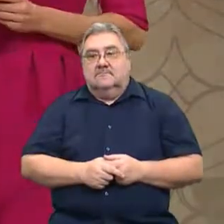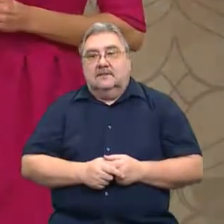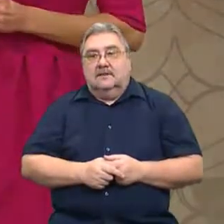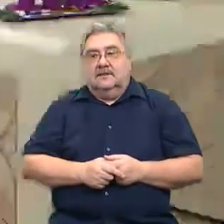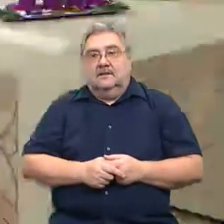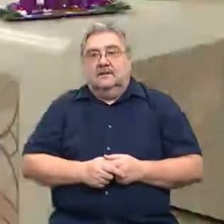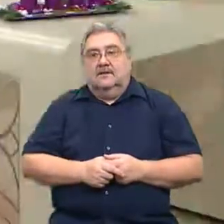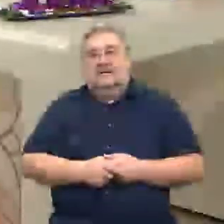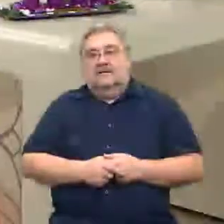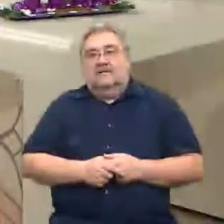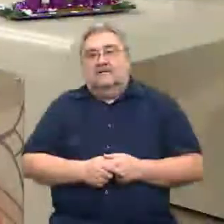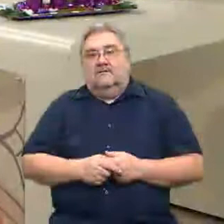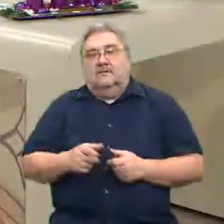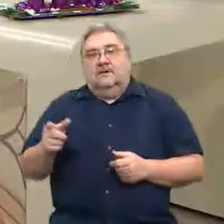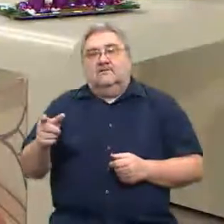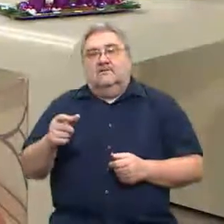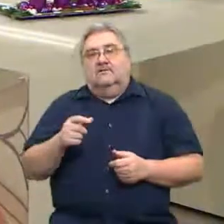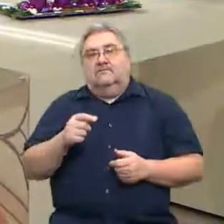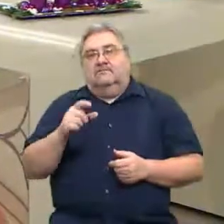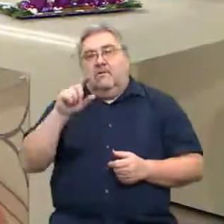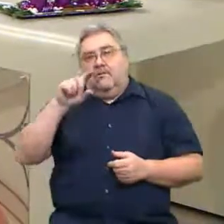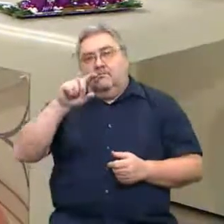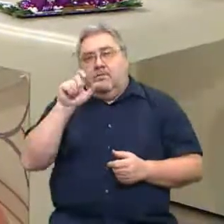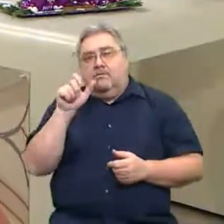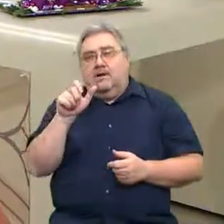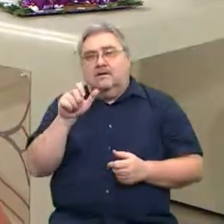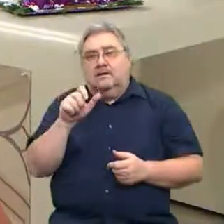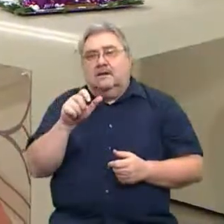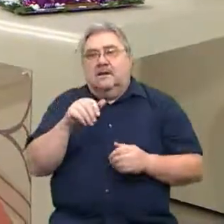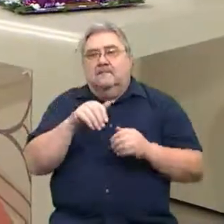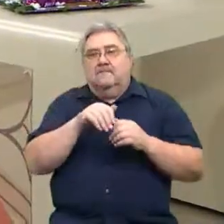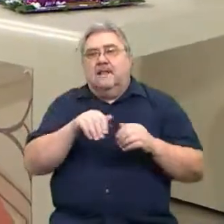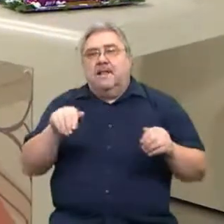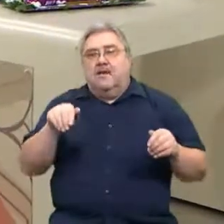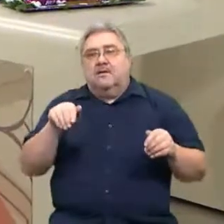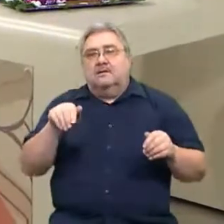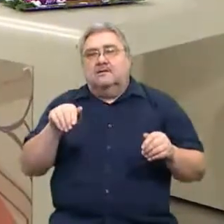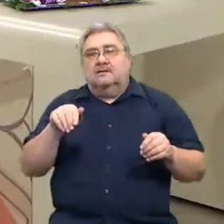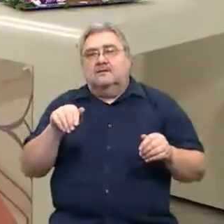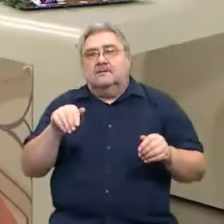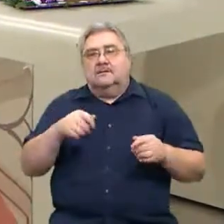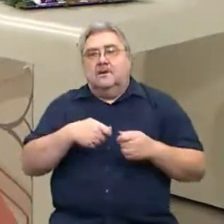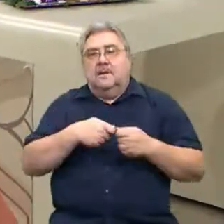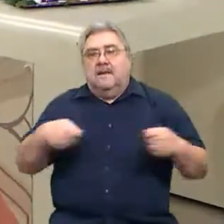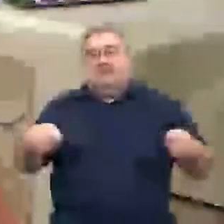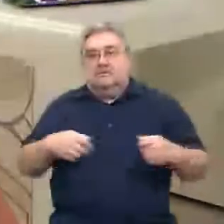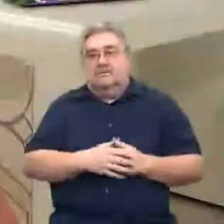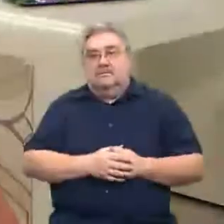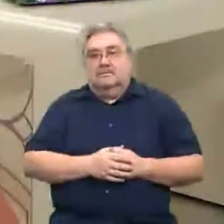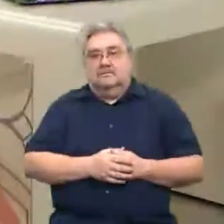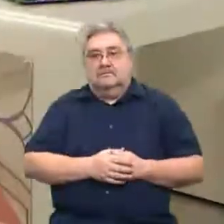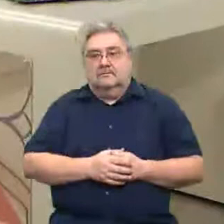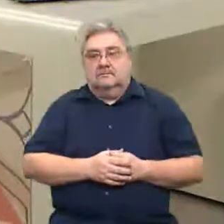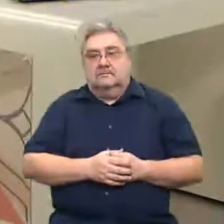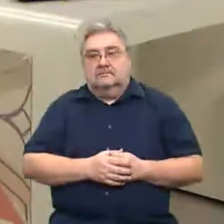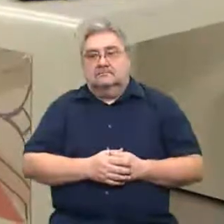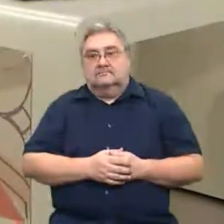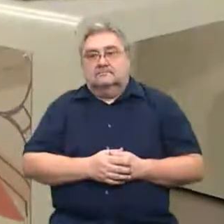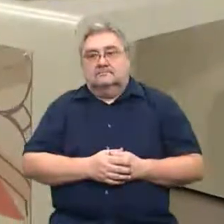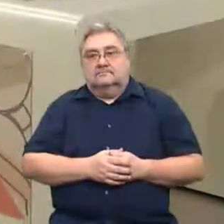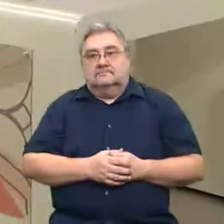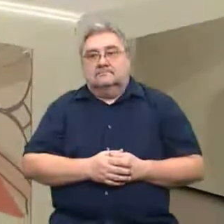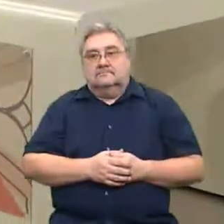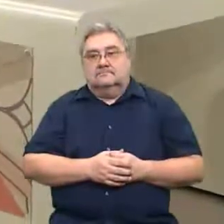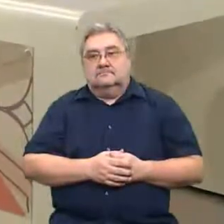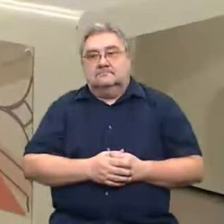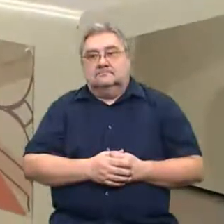10 na, teda je to v obráceném poměru, čili miliontiny metru. Větší než nano.